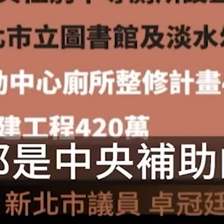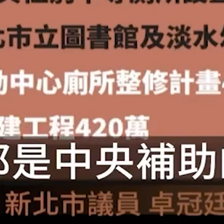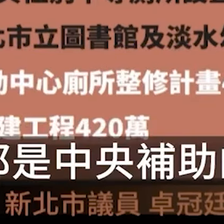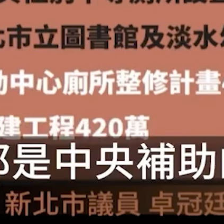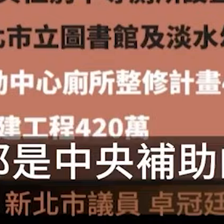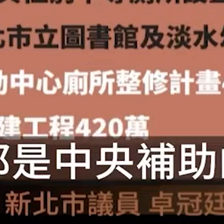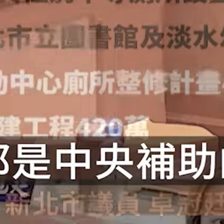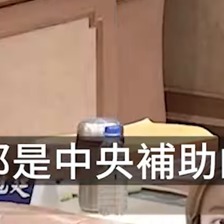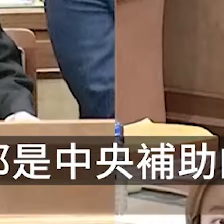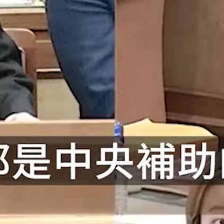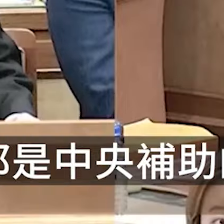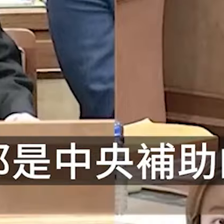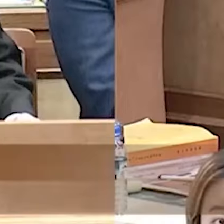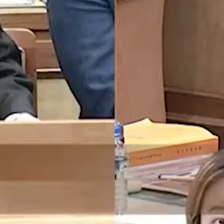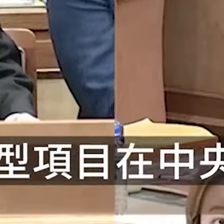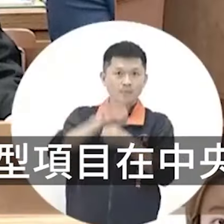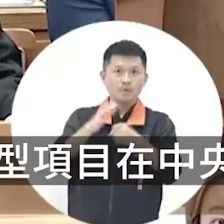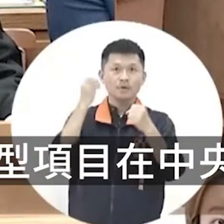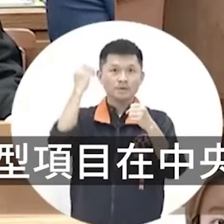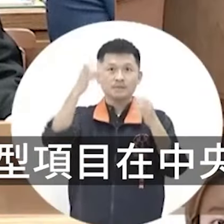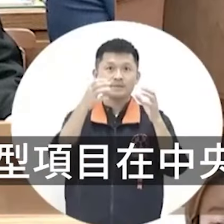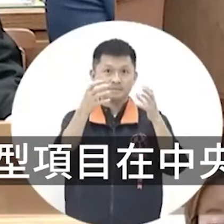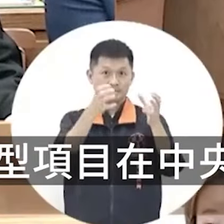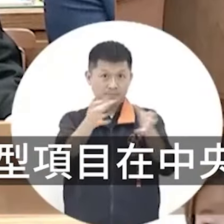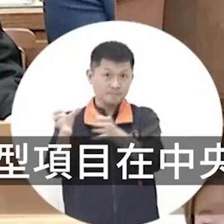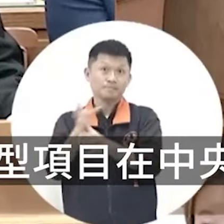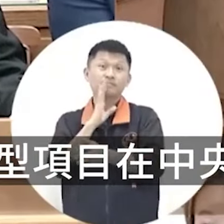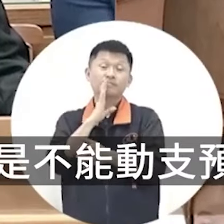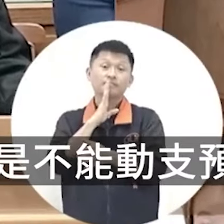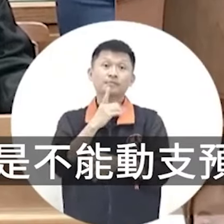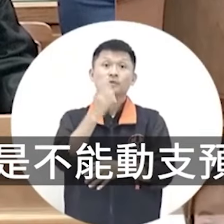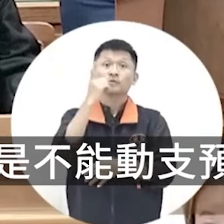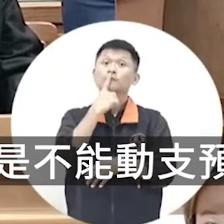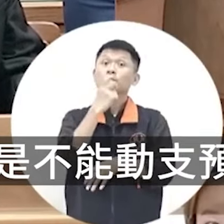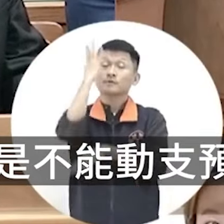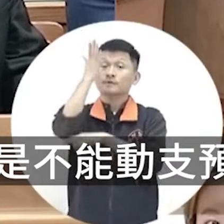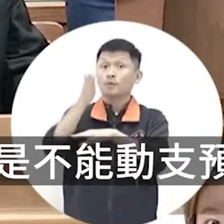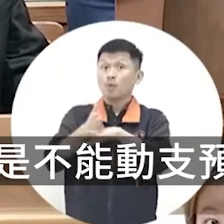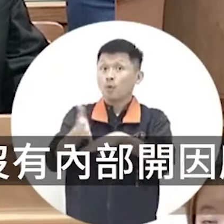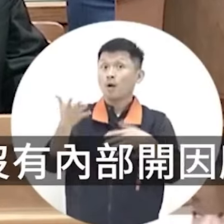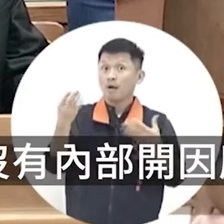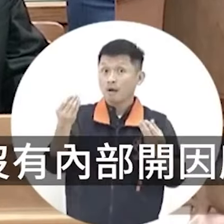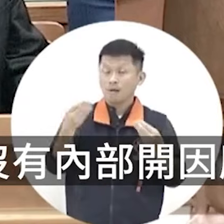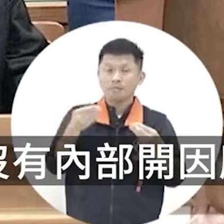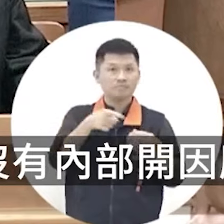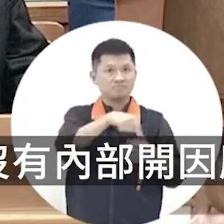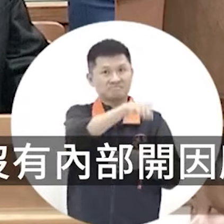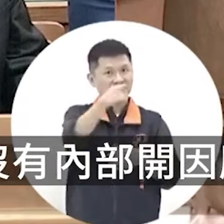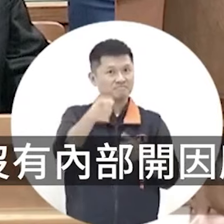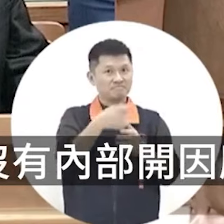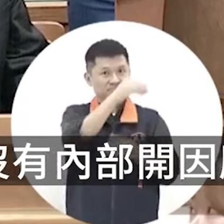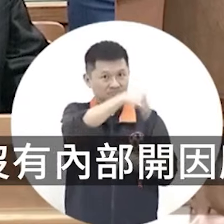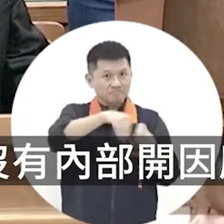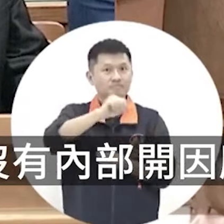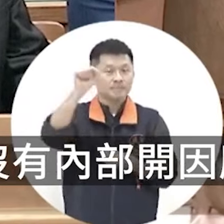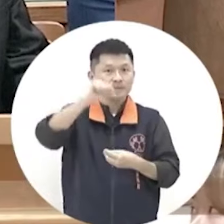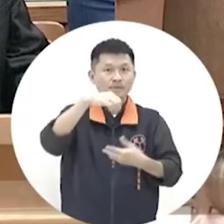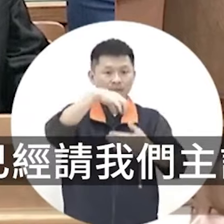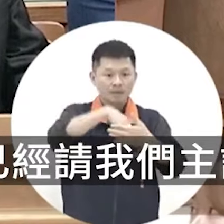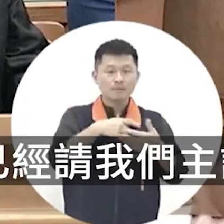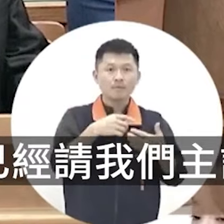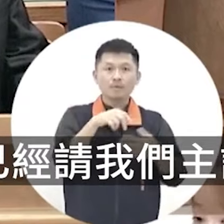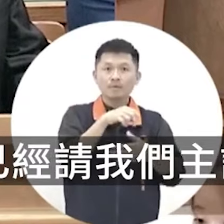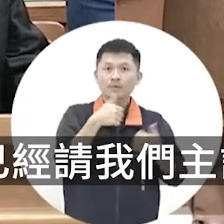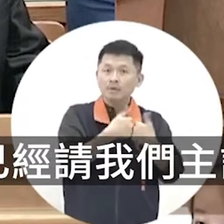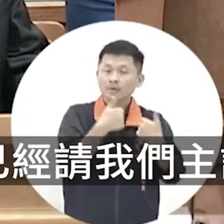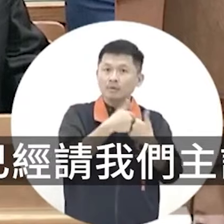是中央补助的新兴项目，而这些新兴项目在中央没有过，你们是不能动支预算的。市长，你们有没有内部开因应会议？怎么办？